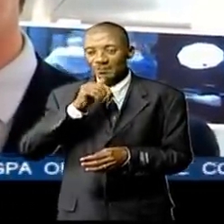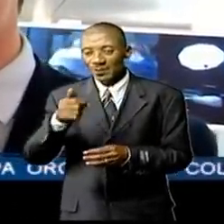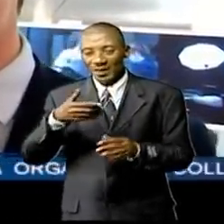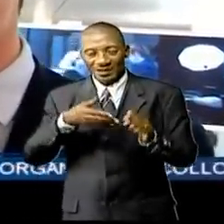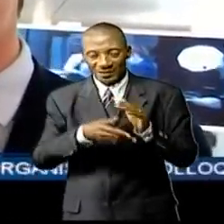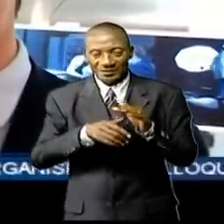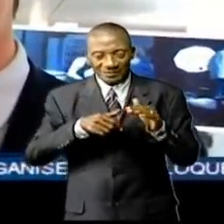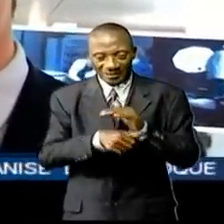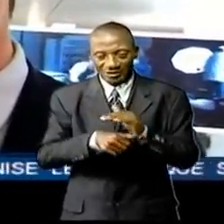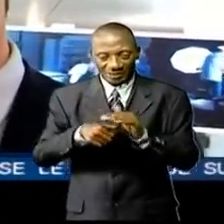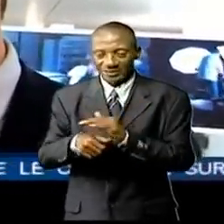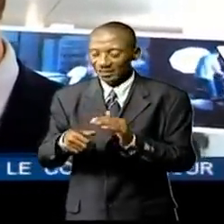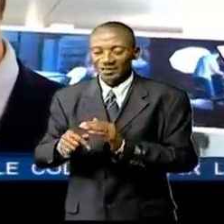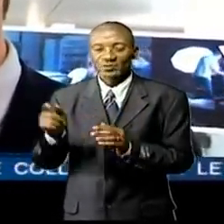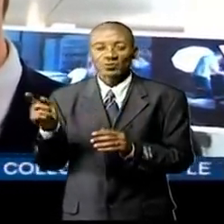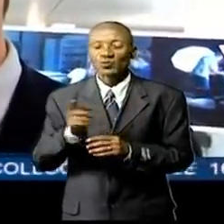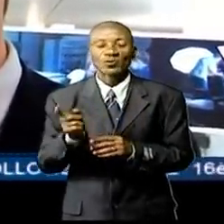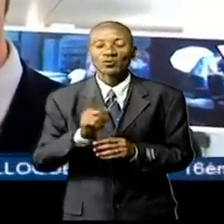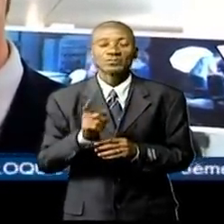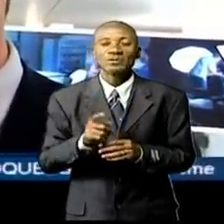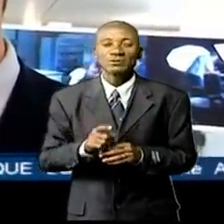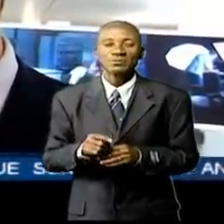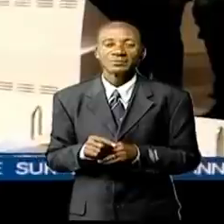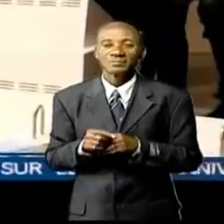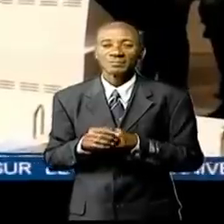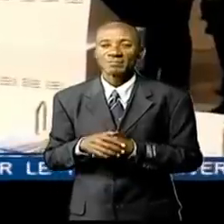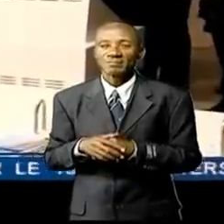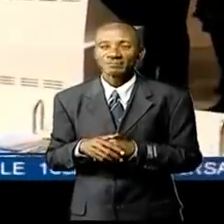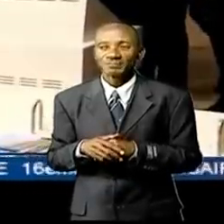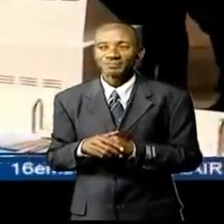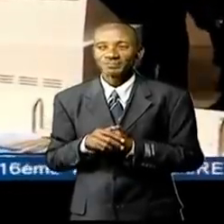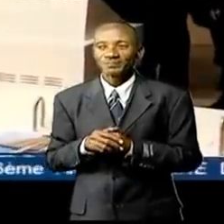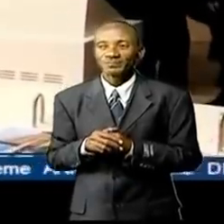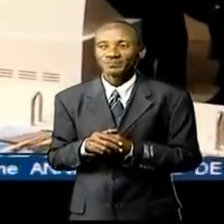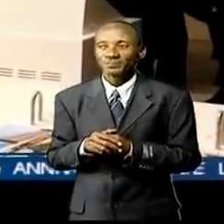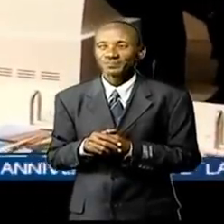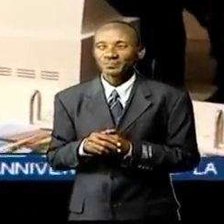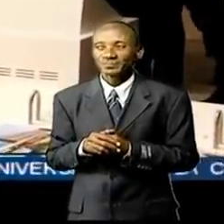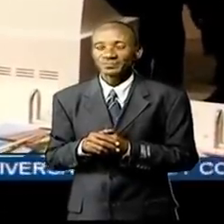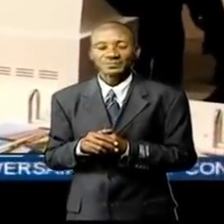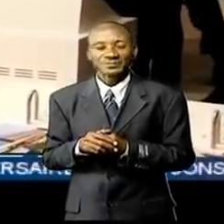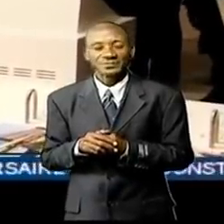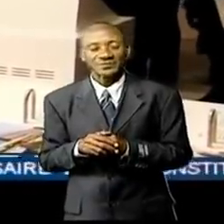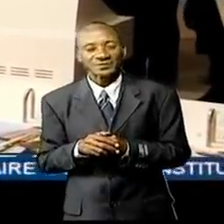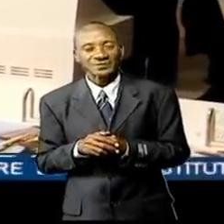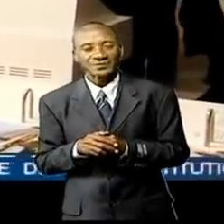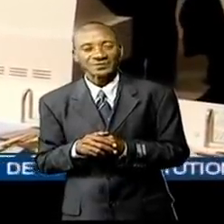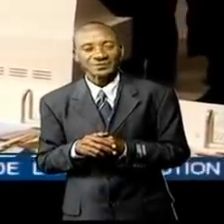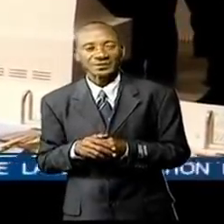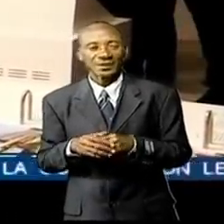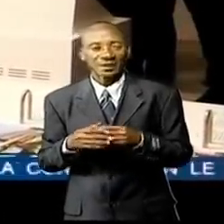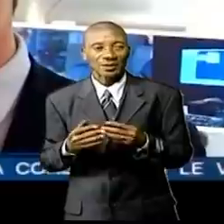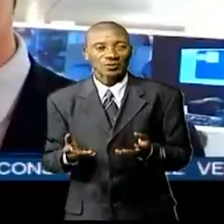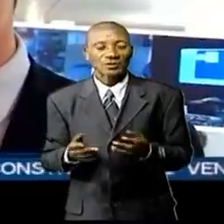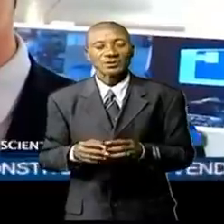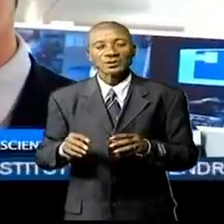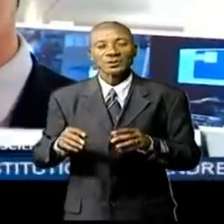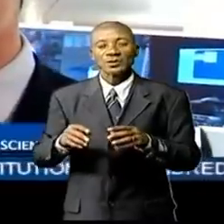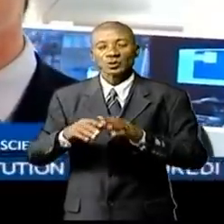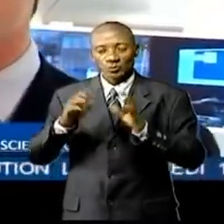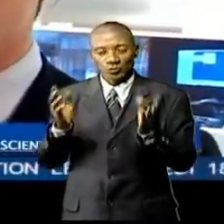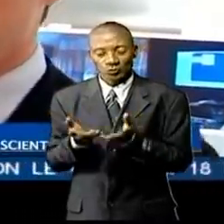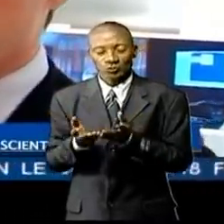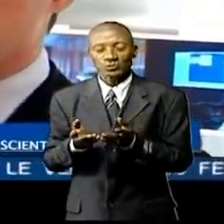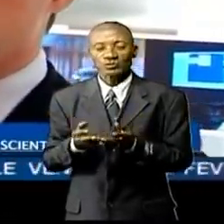faire l'objet d'une restitution ou d'une reconstitution. Et quelle peut être la prochaine étape ? La prochaine étape, elle est de signer un accord bilatéral entre la